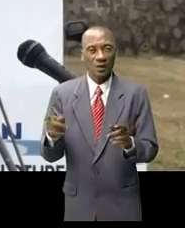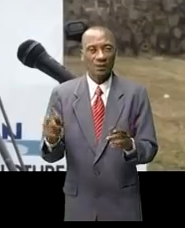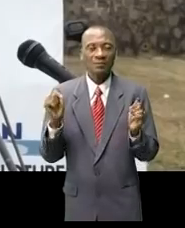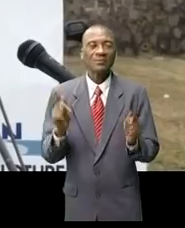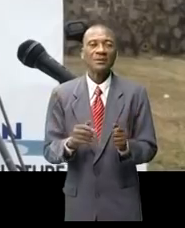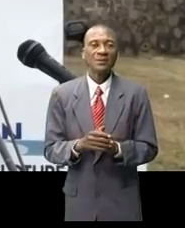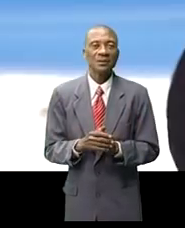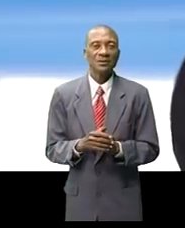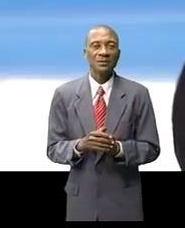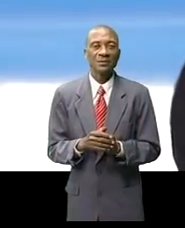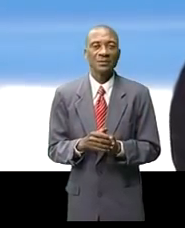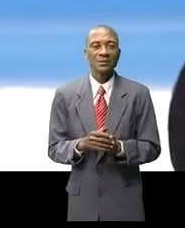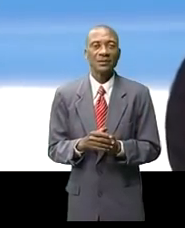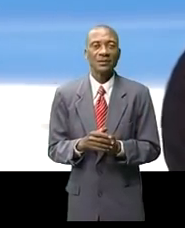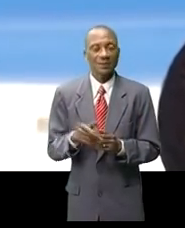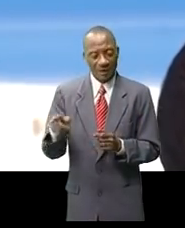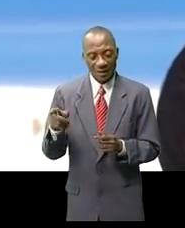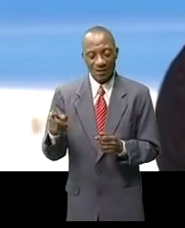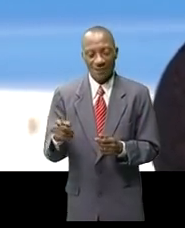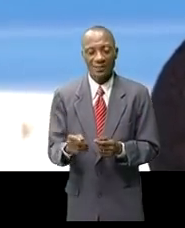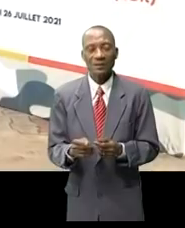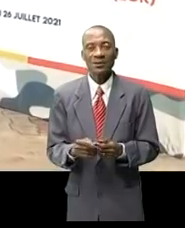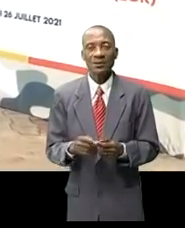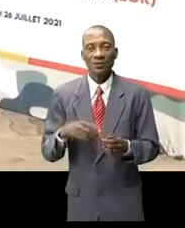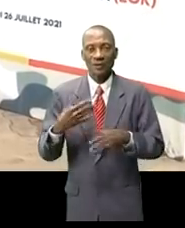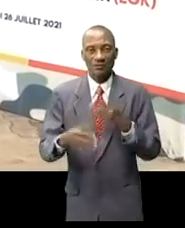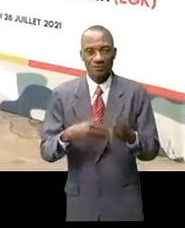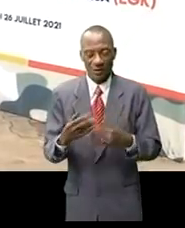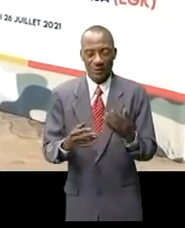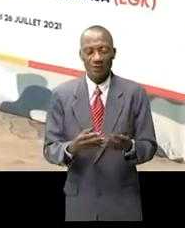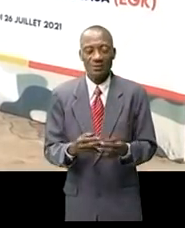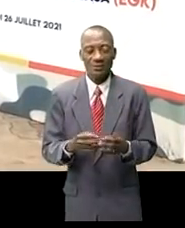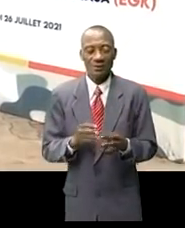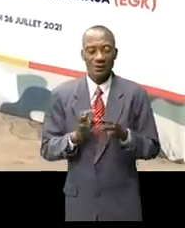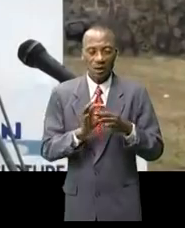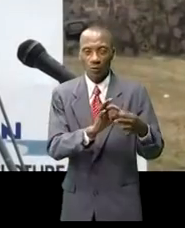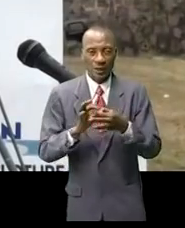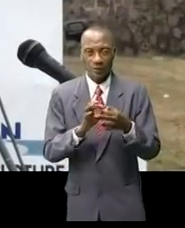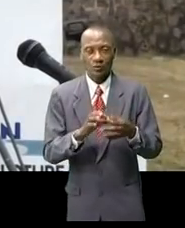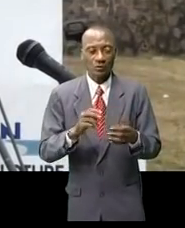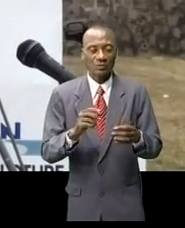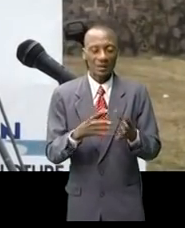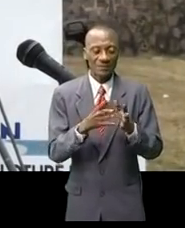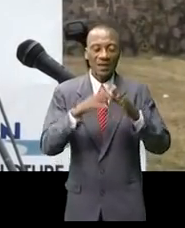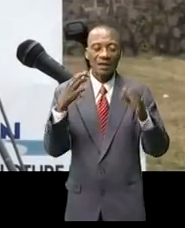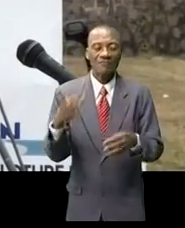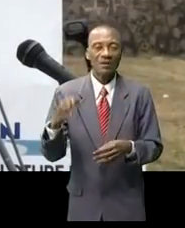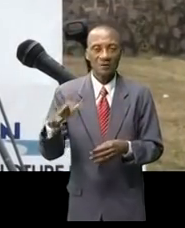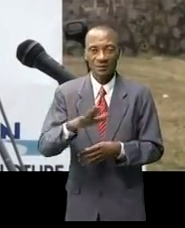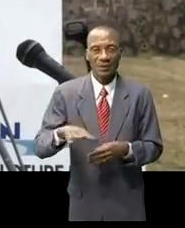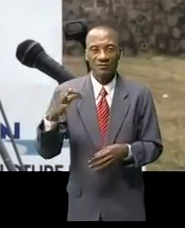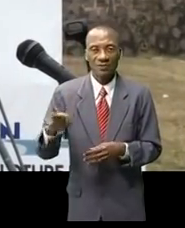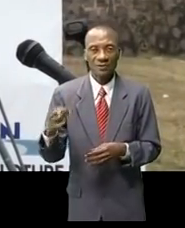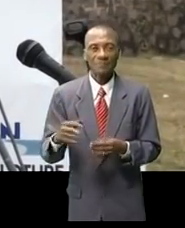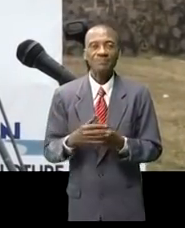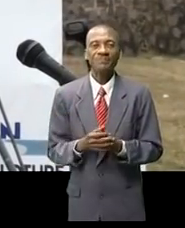a rappelé les trois piliers majeurs de cette coopération. Cette première promotion marque, je crois, un succès